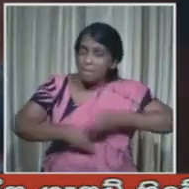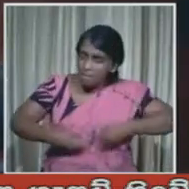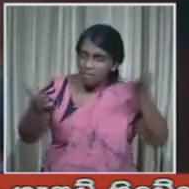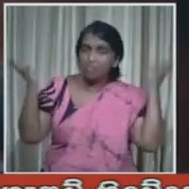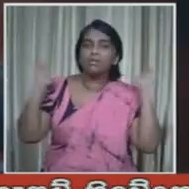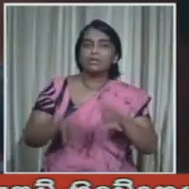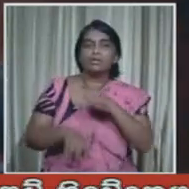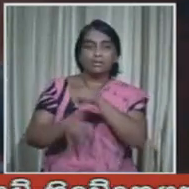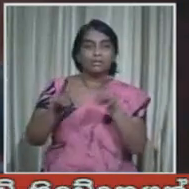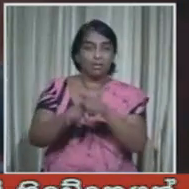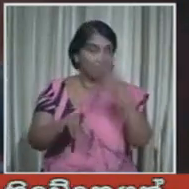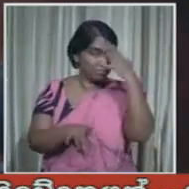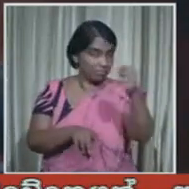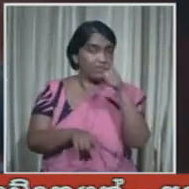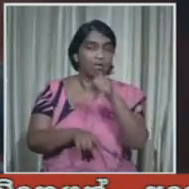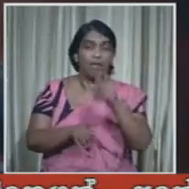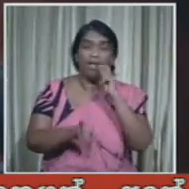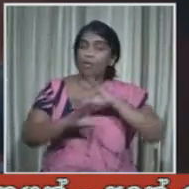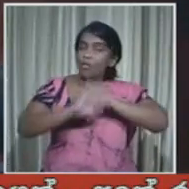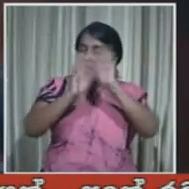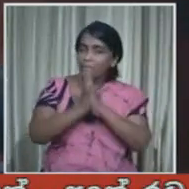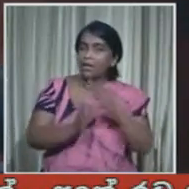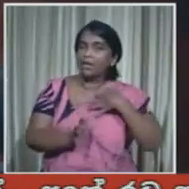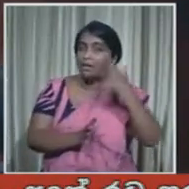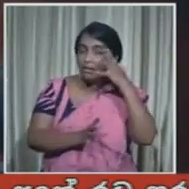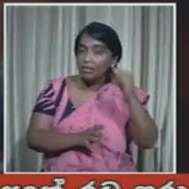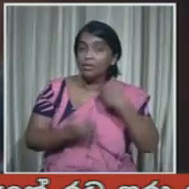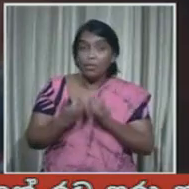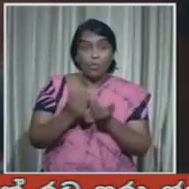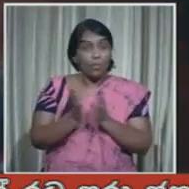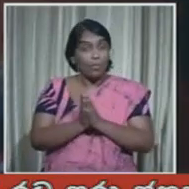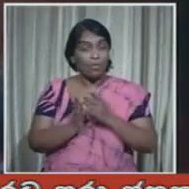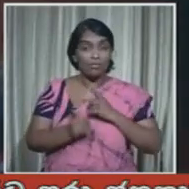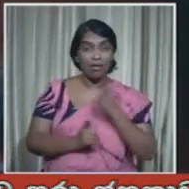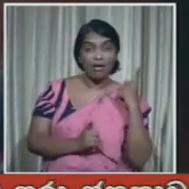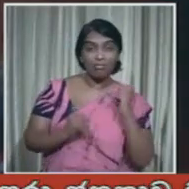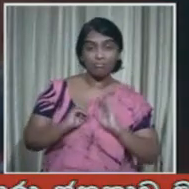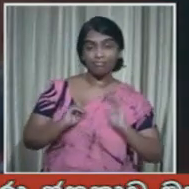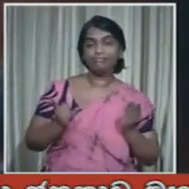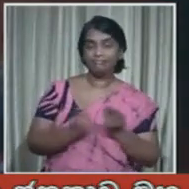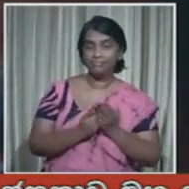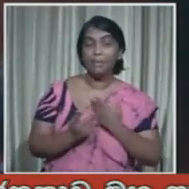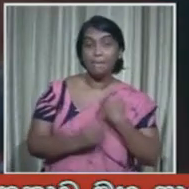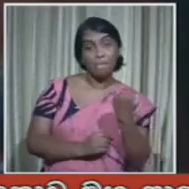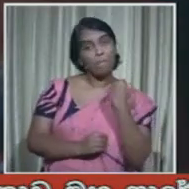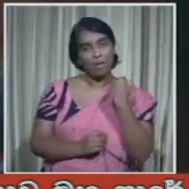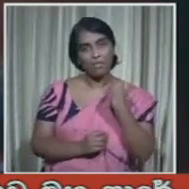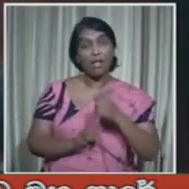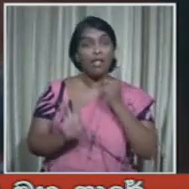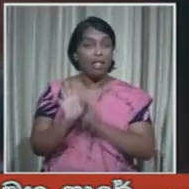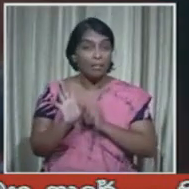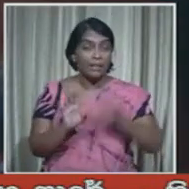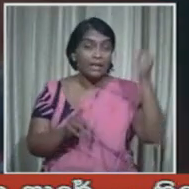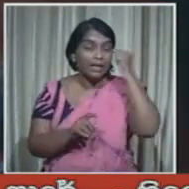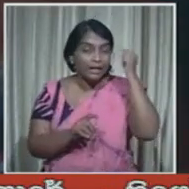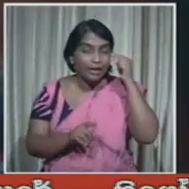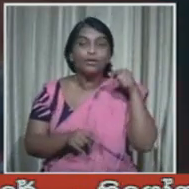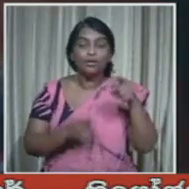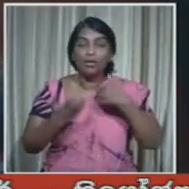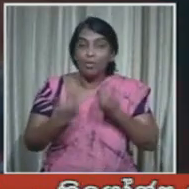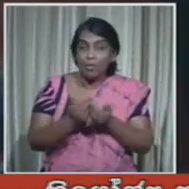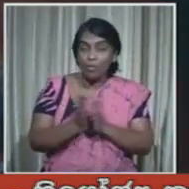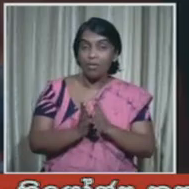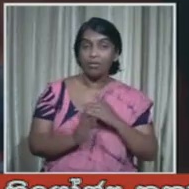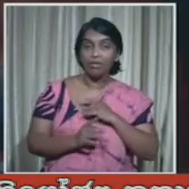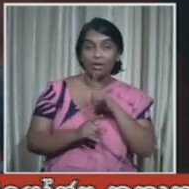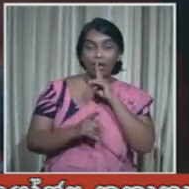ඒ නිසා මතක තබා ගන්න හැම දිනම කල්පනා කරේ තමන් වට ඉන්න ආරක්ෂක වලලු තමයි බලය කියලා හැම දිනම කල්පනා කරේ තමන් වට ඉන්න